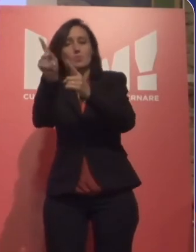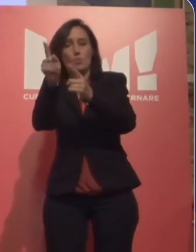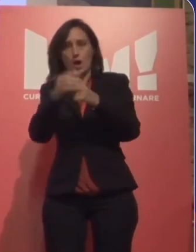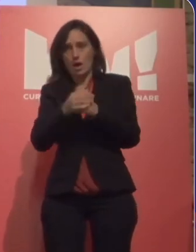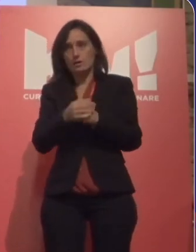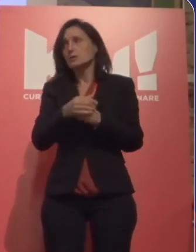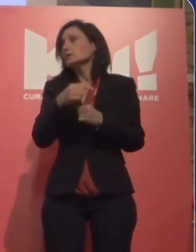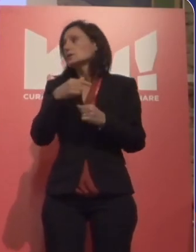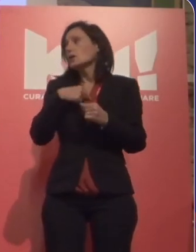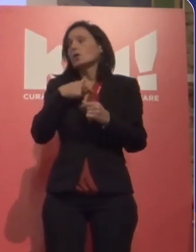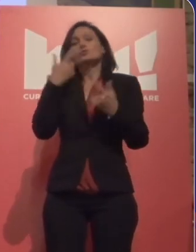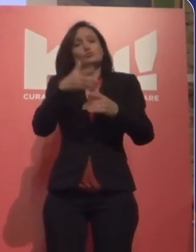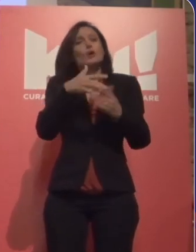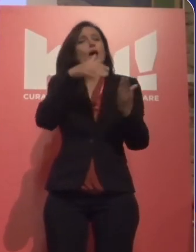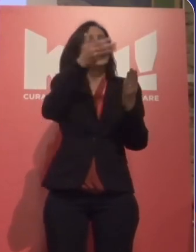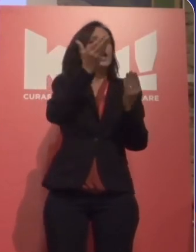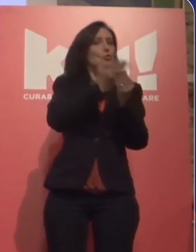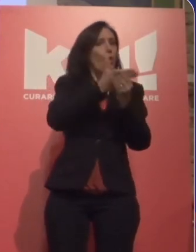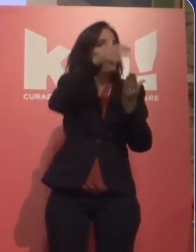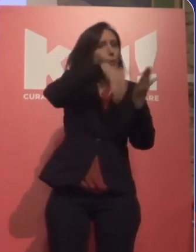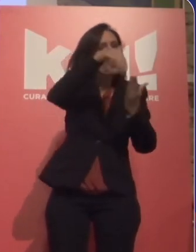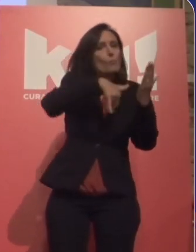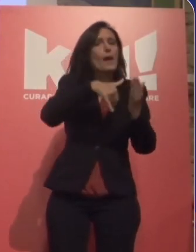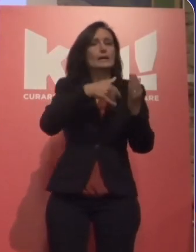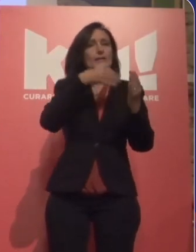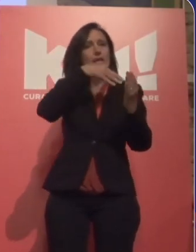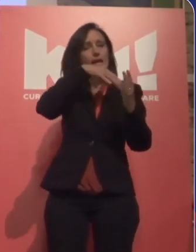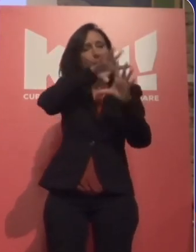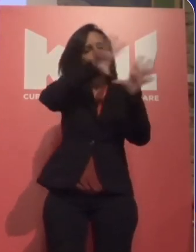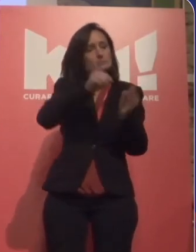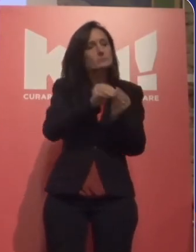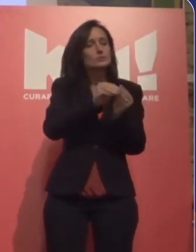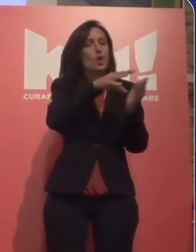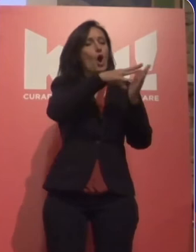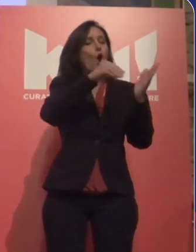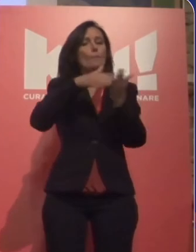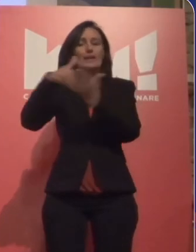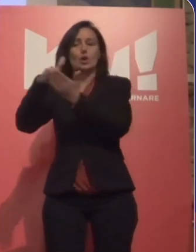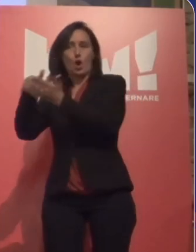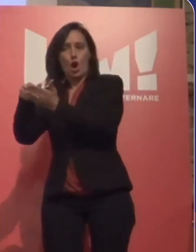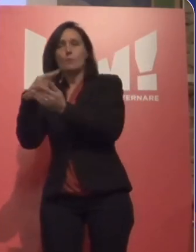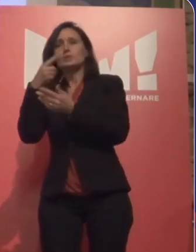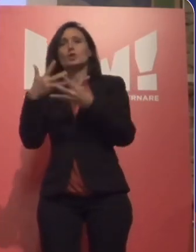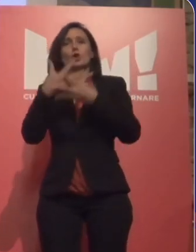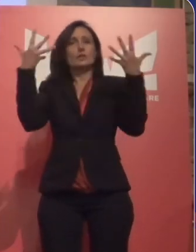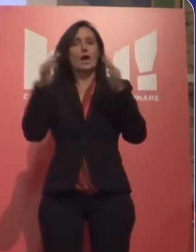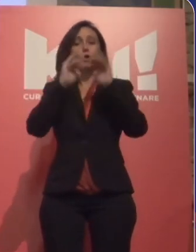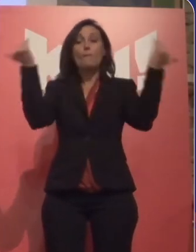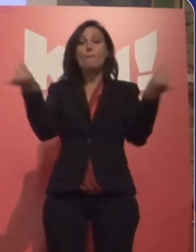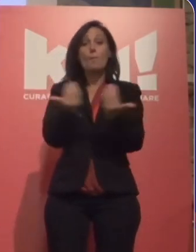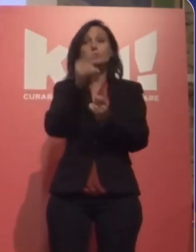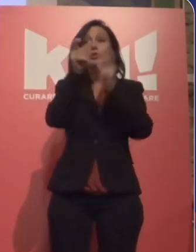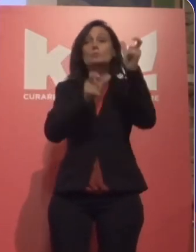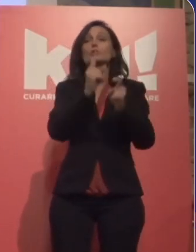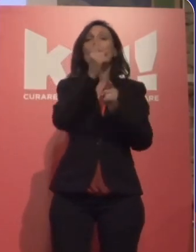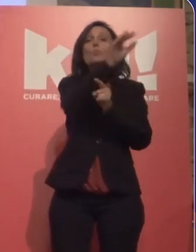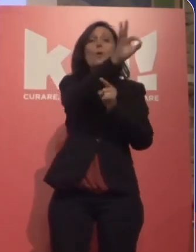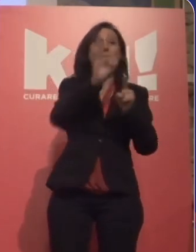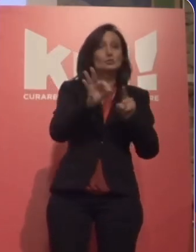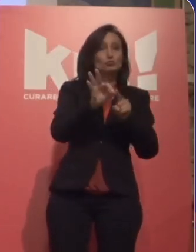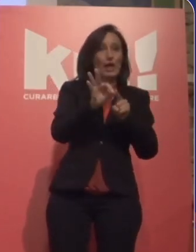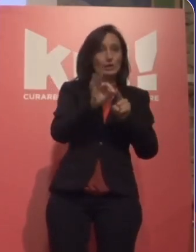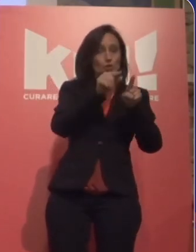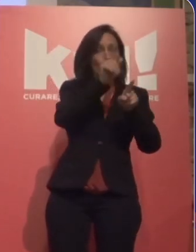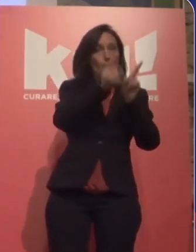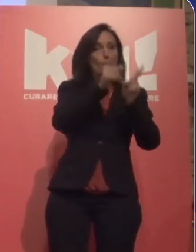draft report l'uno per cento più ricco del mondo lo possiede più del doppio della ricchezza di 6,9